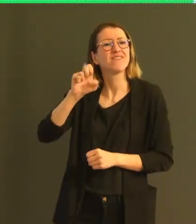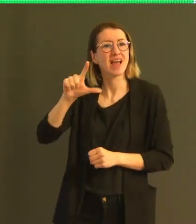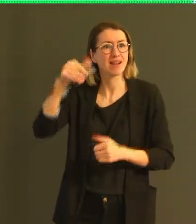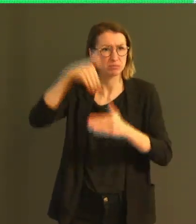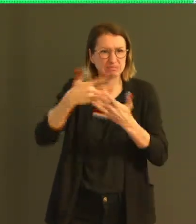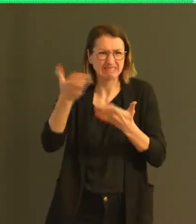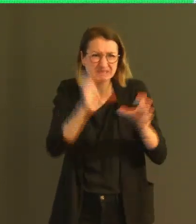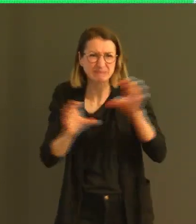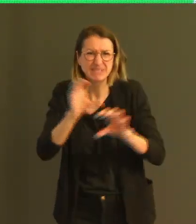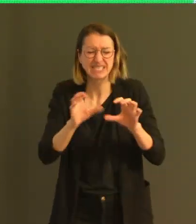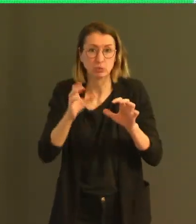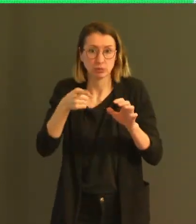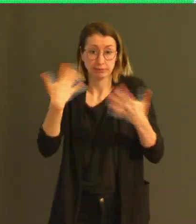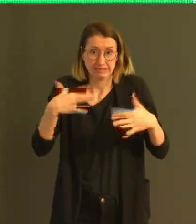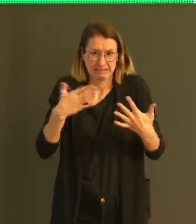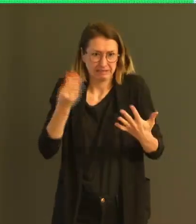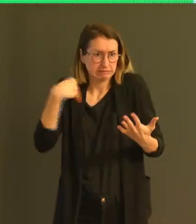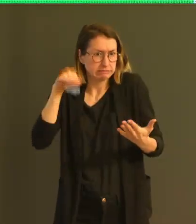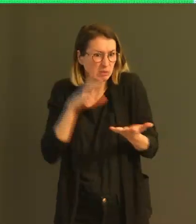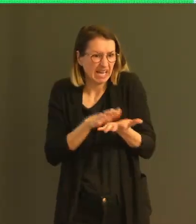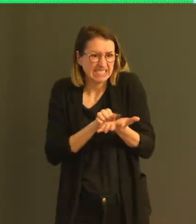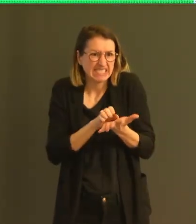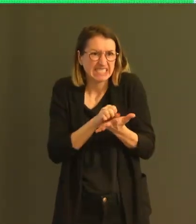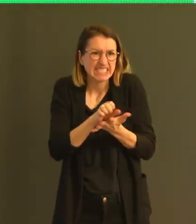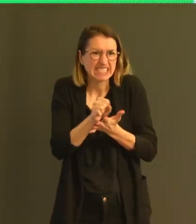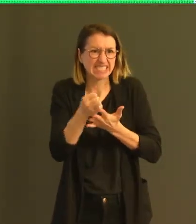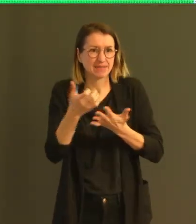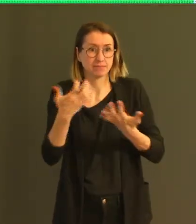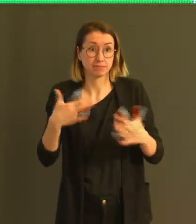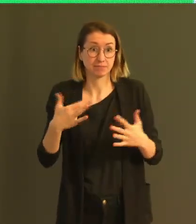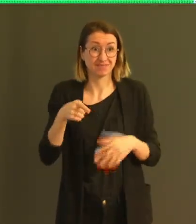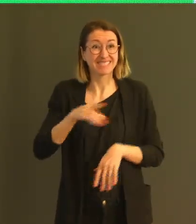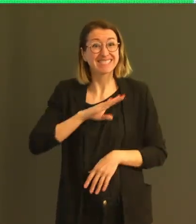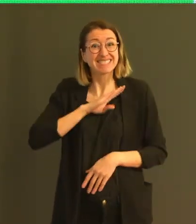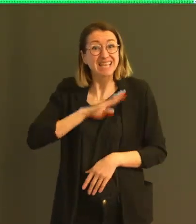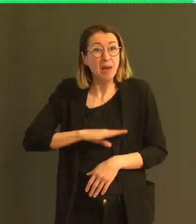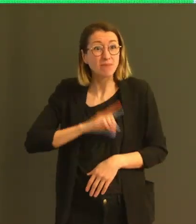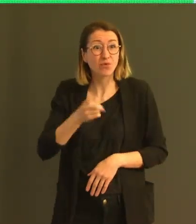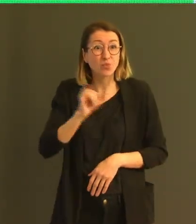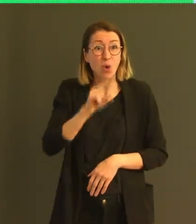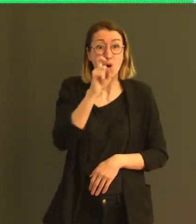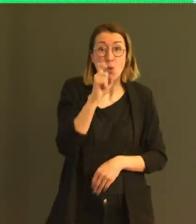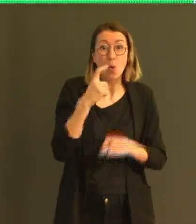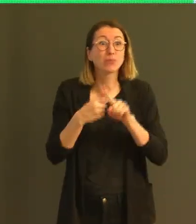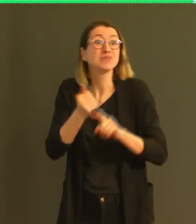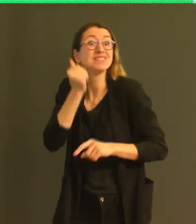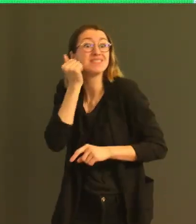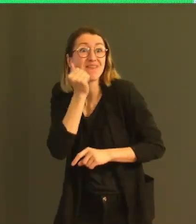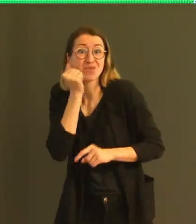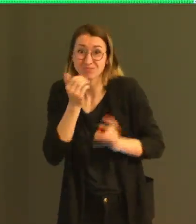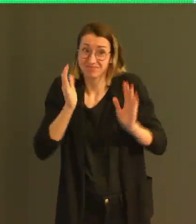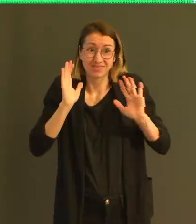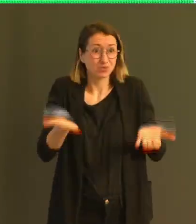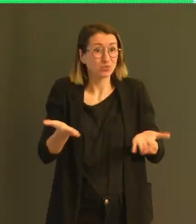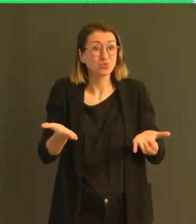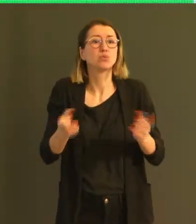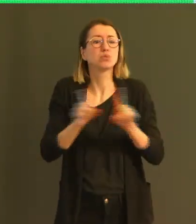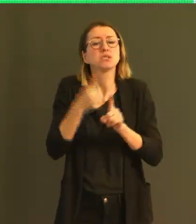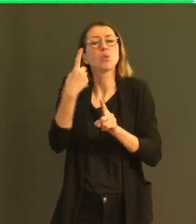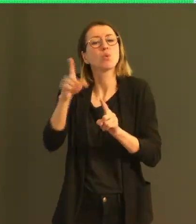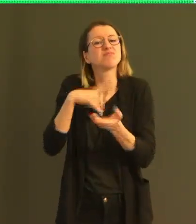voudrait vous rappeler que simplement l'eau et le savon ou le gel hydroalcoolique sont suffisants et qu'il ne faut pas se lancer dans les choses